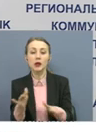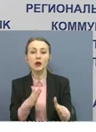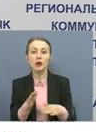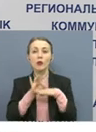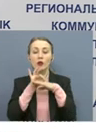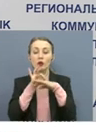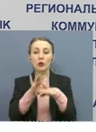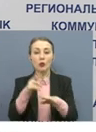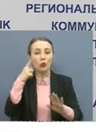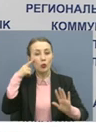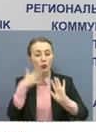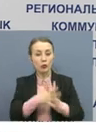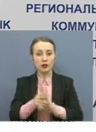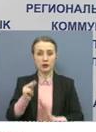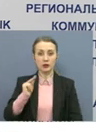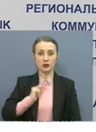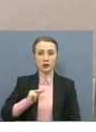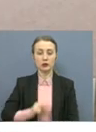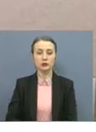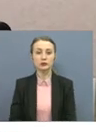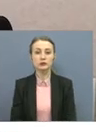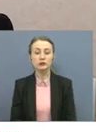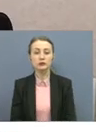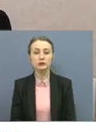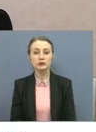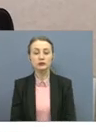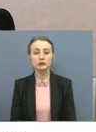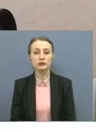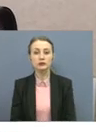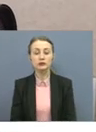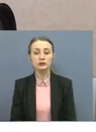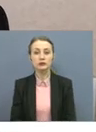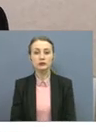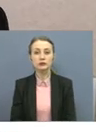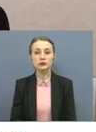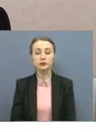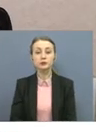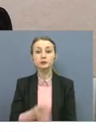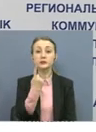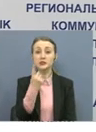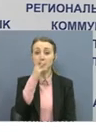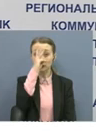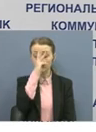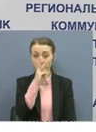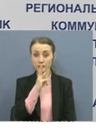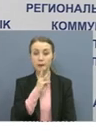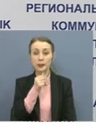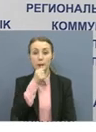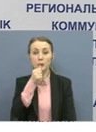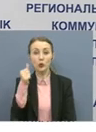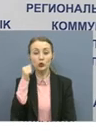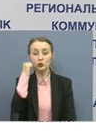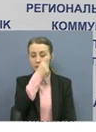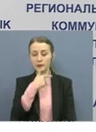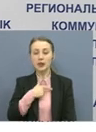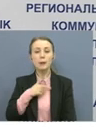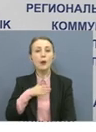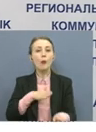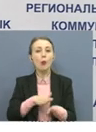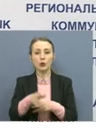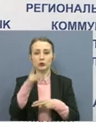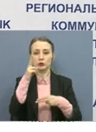жару жұмыстарына, сол сияқты басқа да жұмыстарға арнайы ақша қаралды. Биылғы жылы 9,300,000 сом ақша